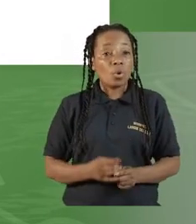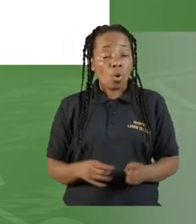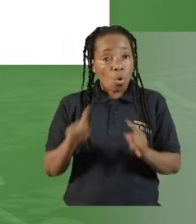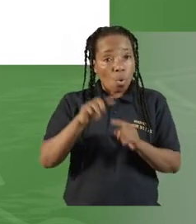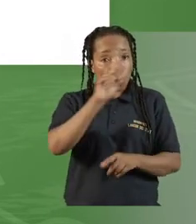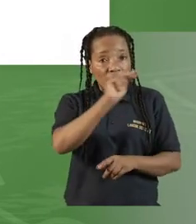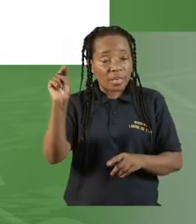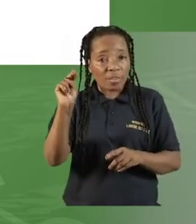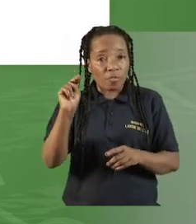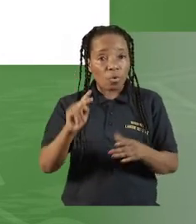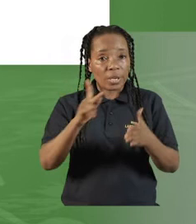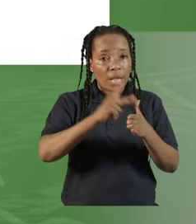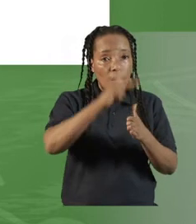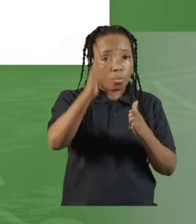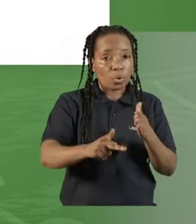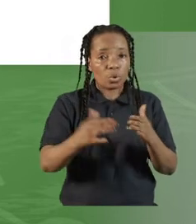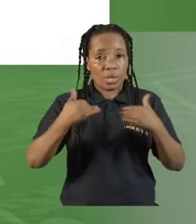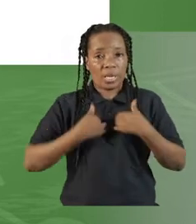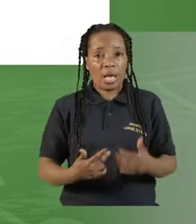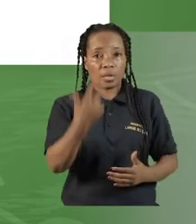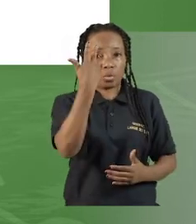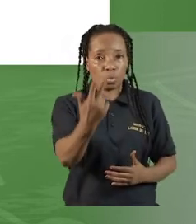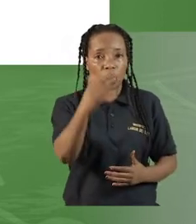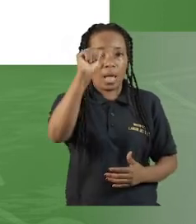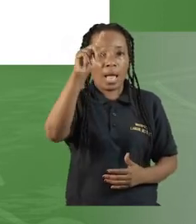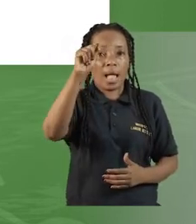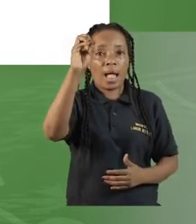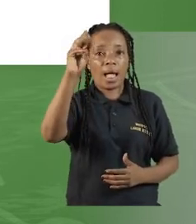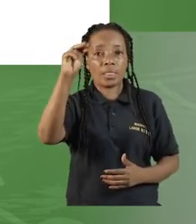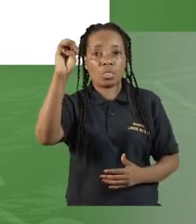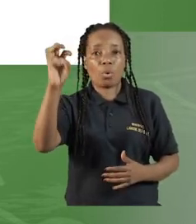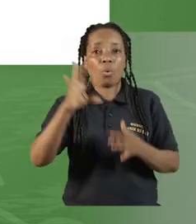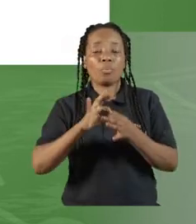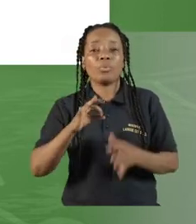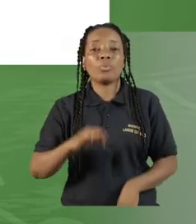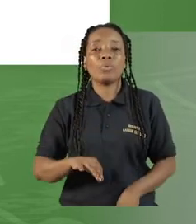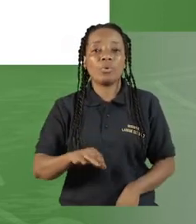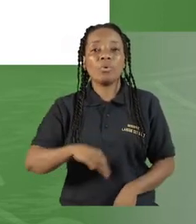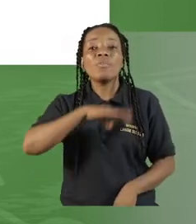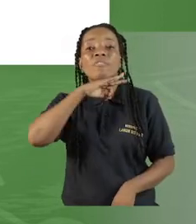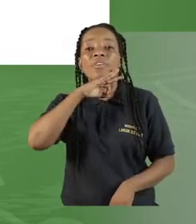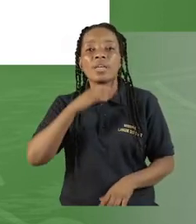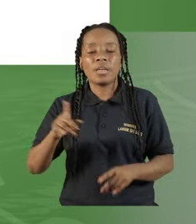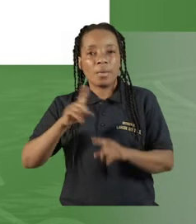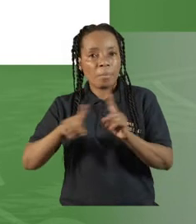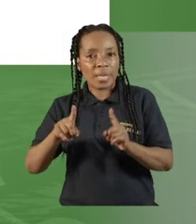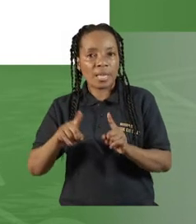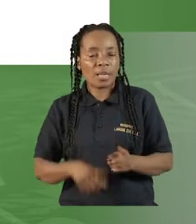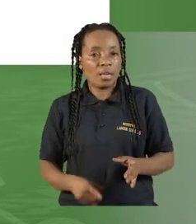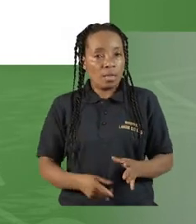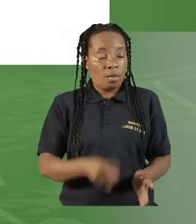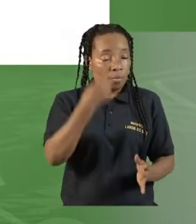fer. Tandis qu'au niveau des réactifs, il y en a 1.